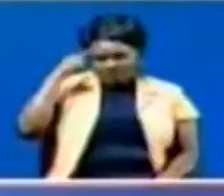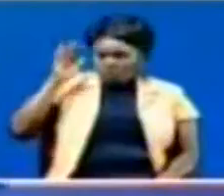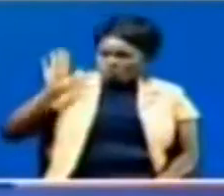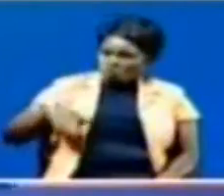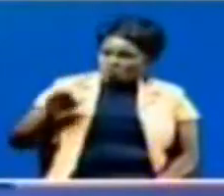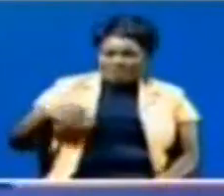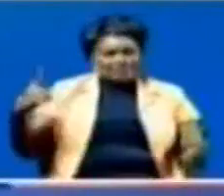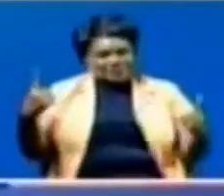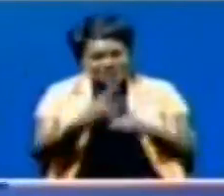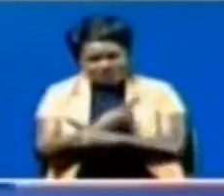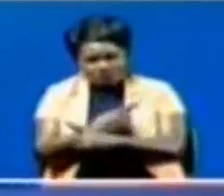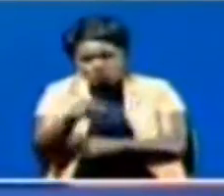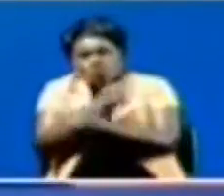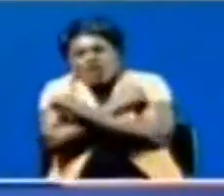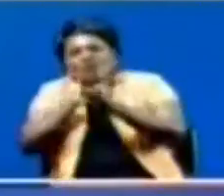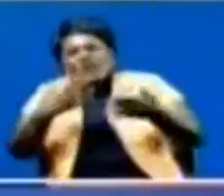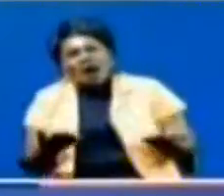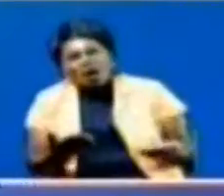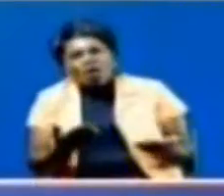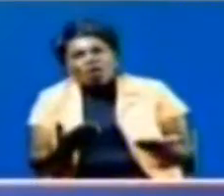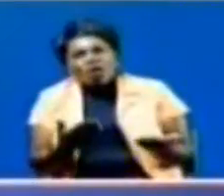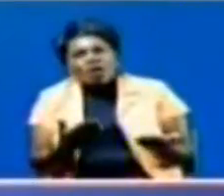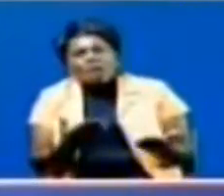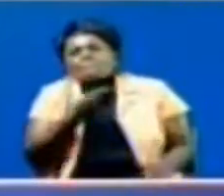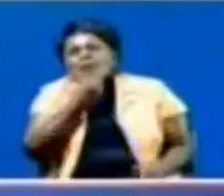anavyopenda si kama vile ninavyofikiria. Mapenda vipi babu? Sisi tunapoacha